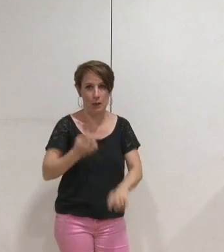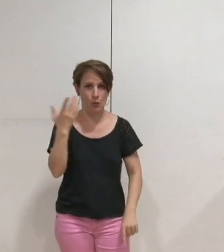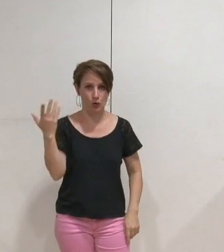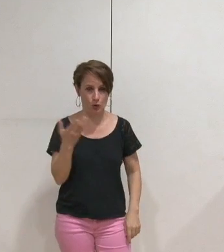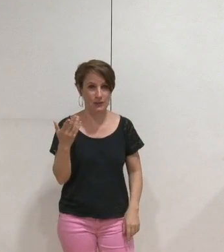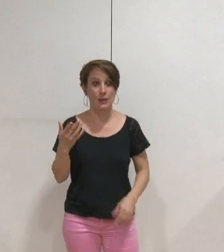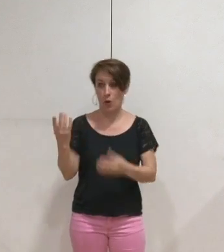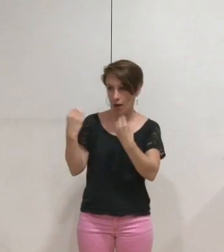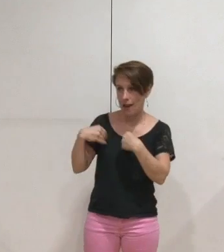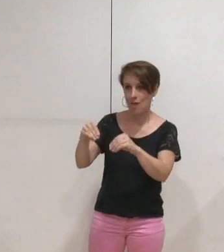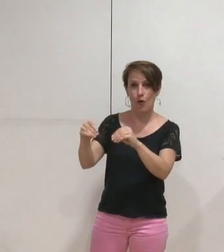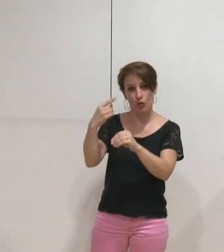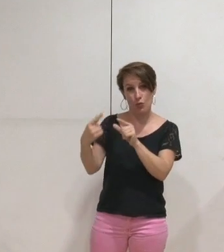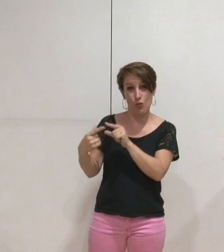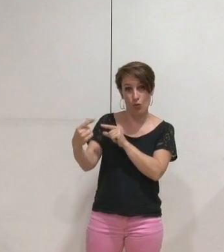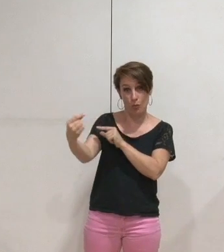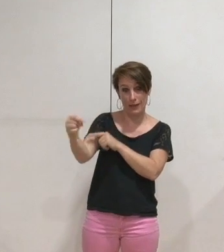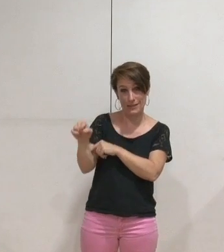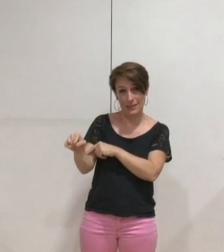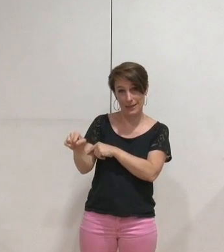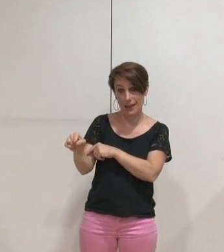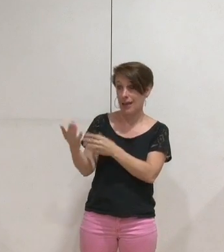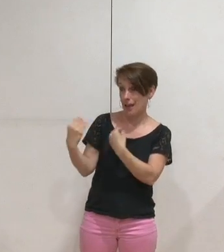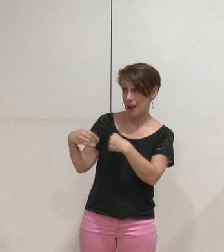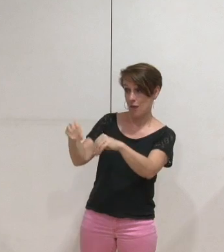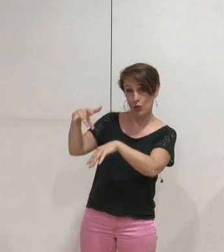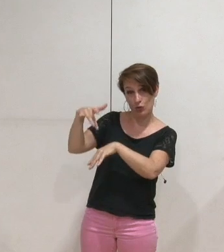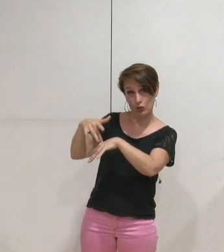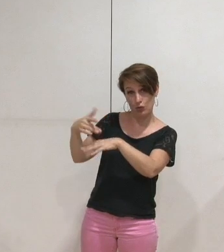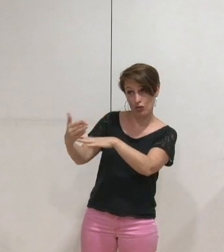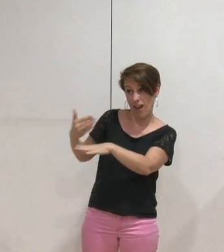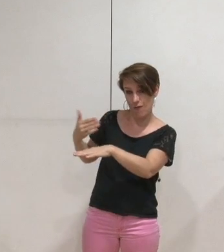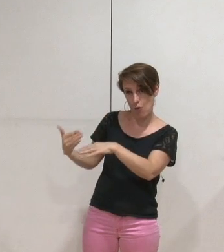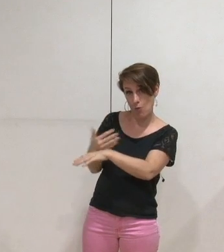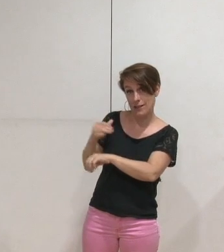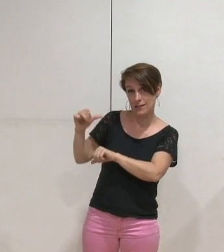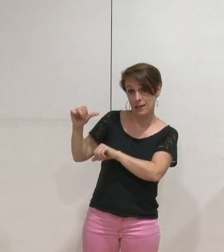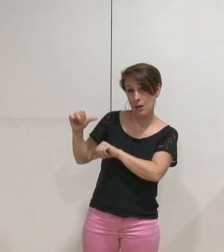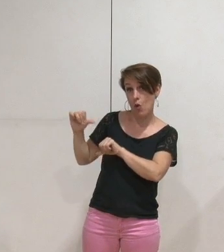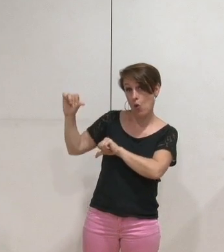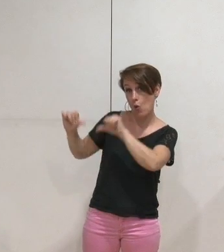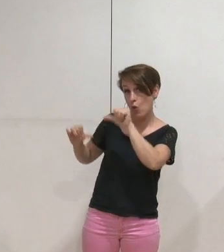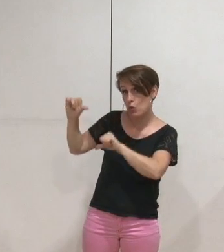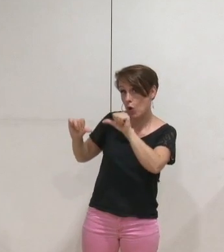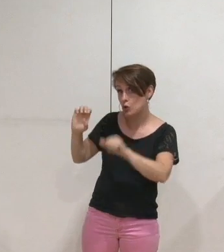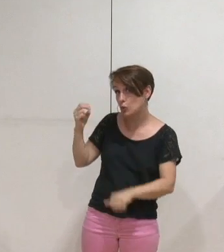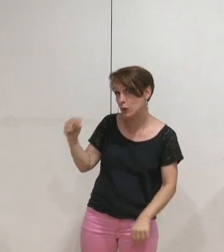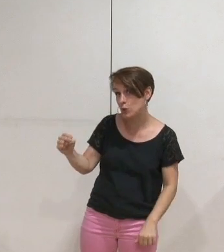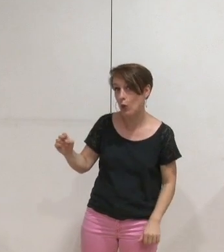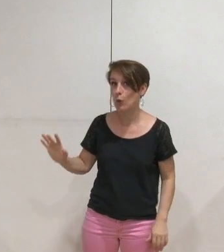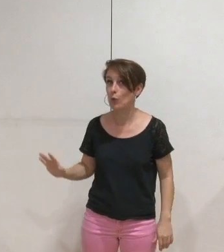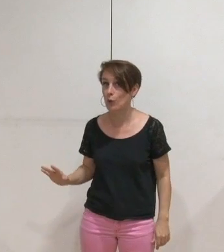l'illo Cambridge a fait oui ou non l'objet d'une mise en